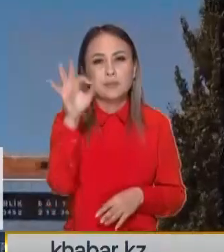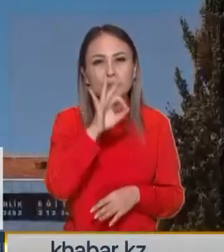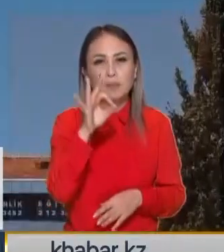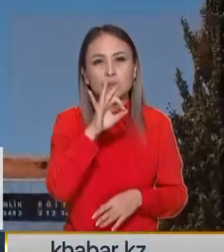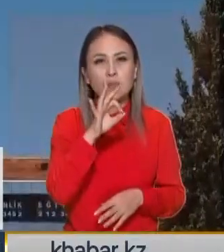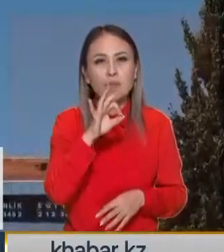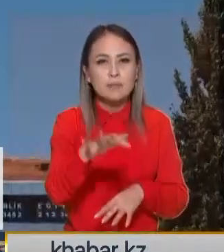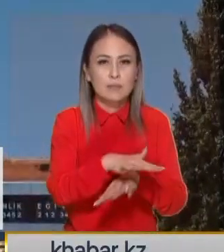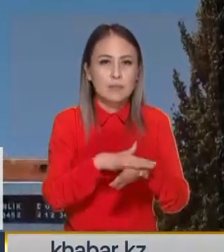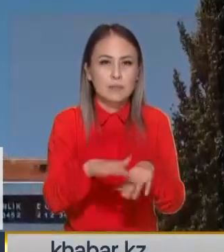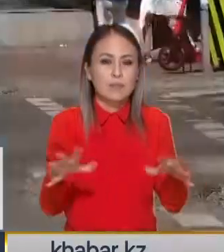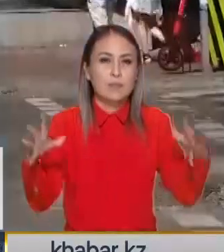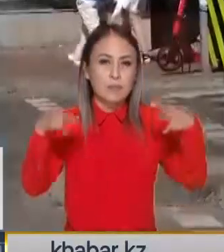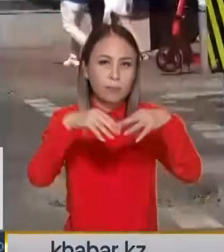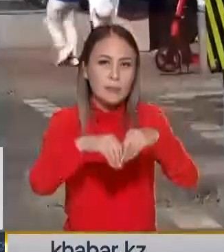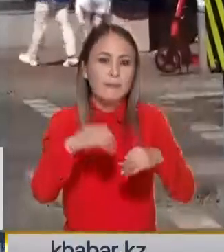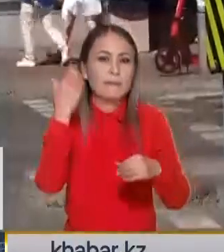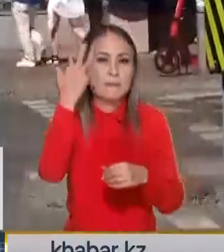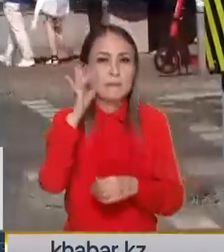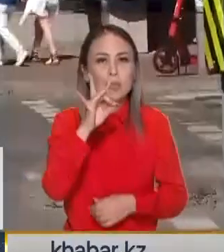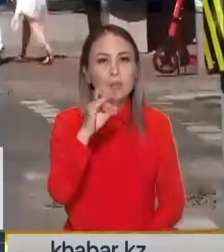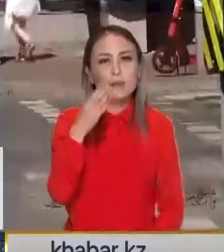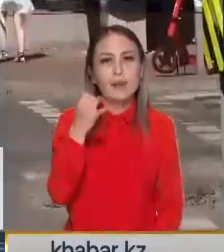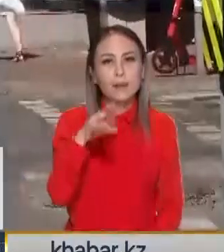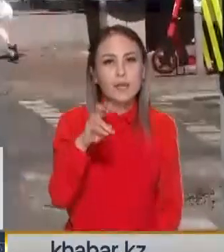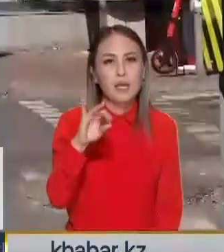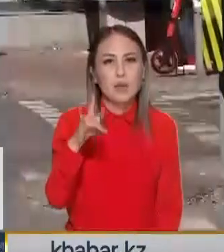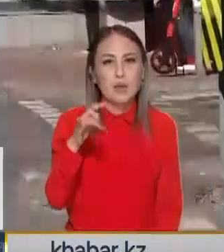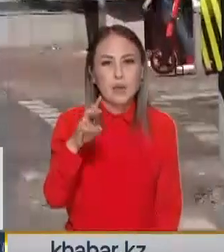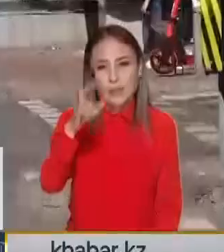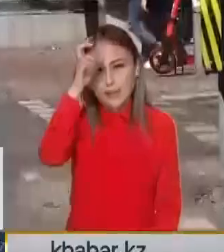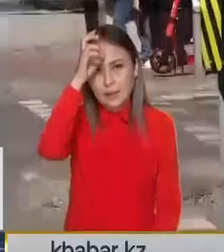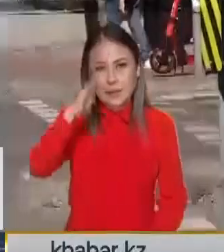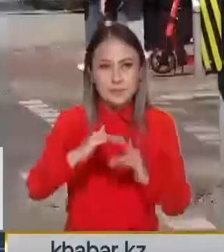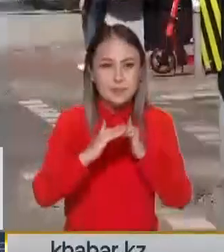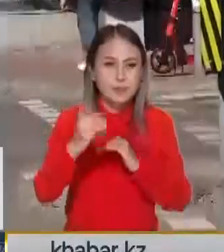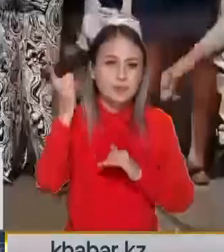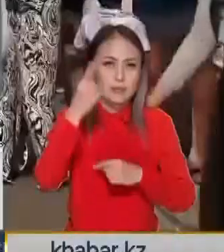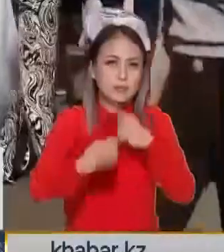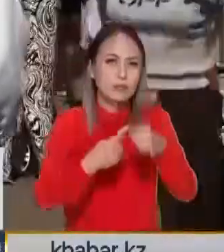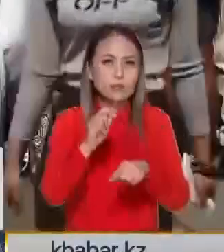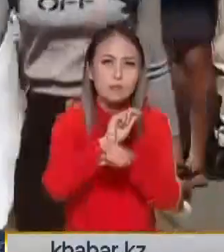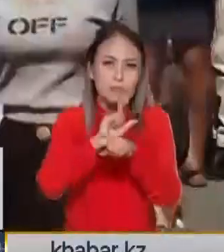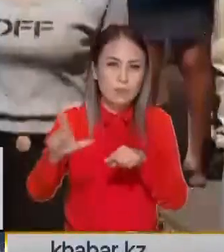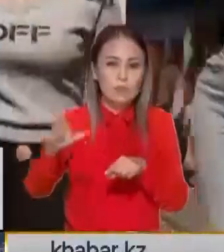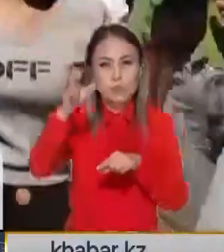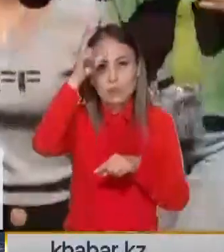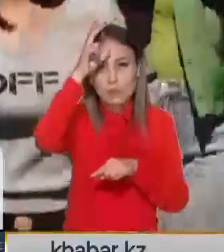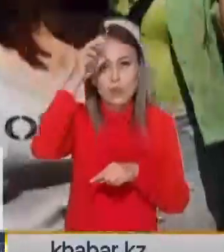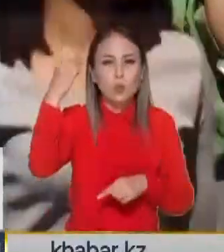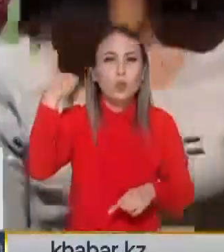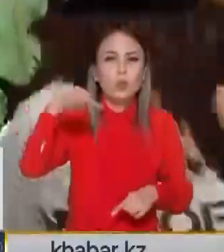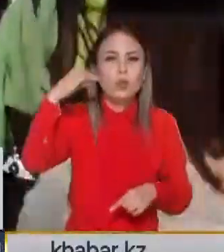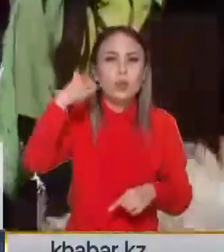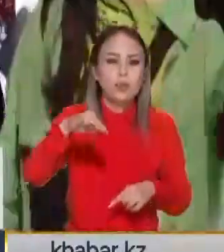арқылы халықтарды біріктіруді мақсат етеді. Режеп Тайып Ердоған да түркі дәуірі кезеңін бастау туралы айтып,